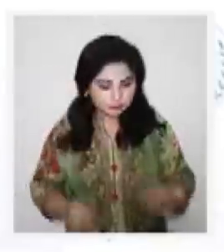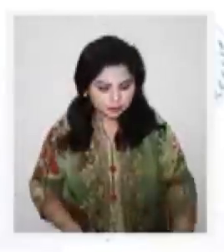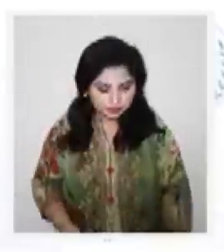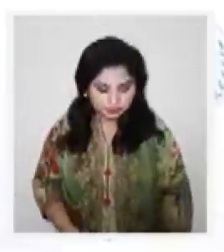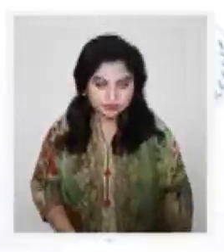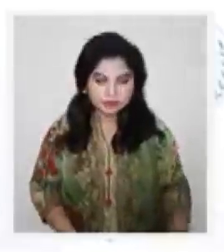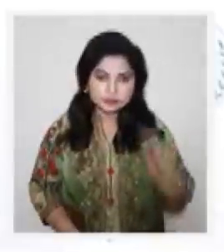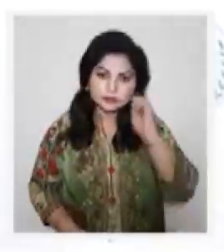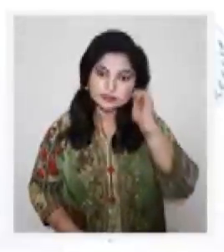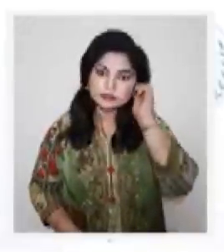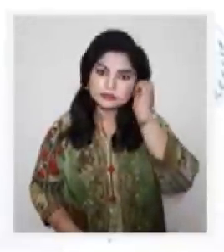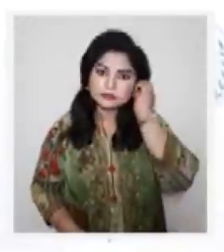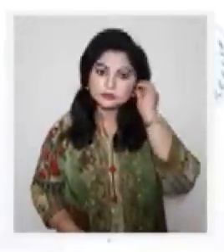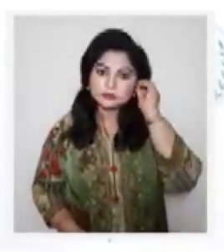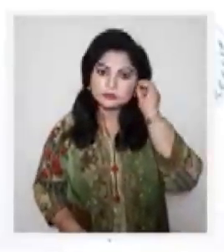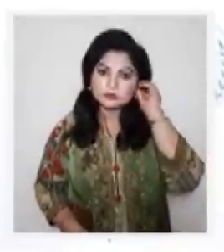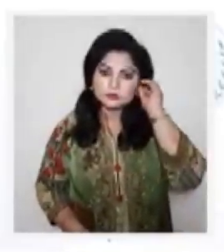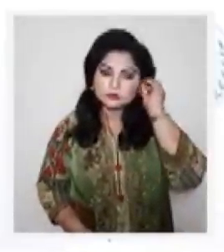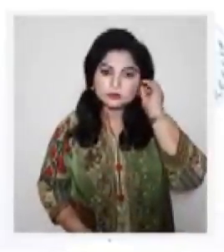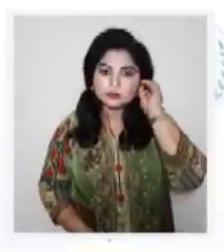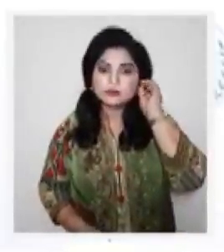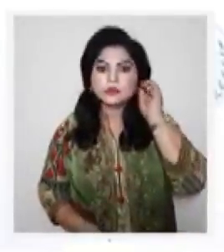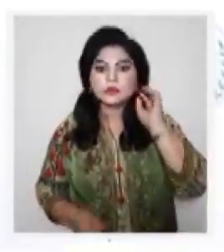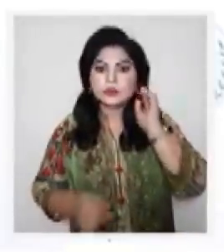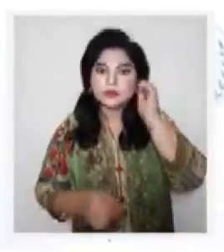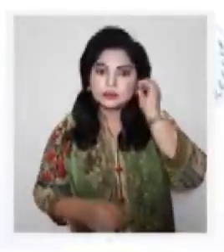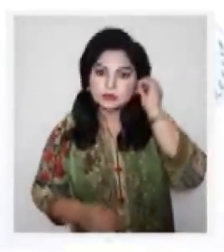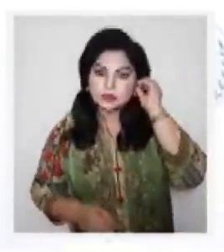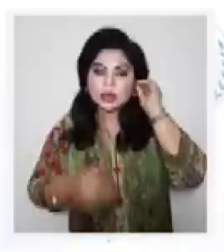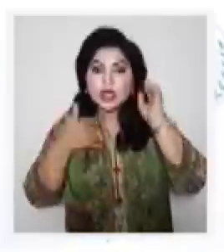হাসপাতালে মৃত্যুবরণ করেছেন 31 জন এবং বাড়িতে 9 জন।